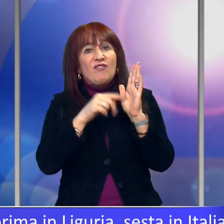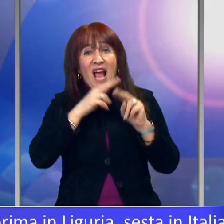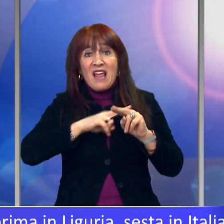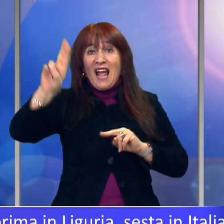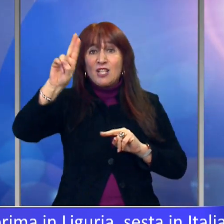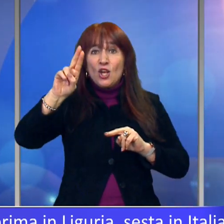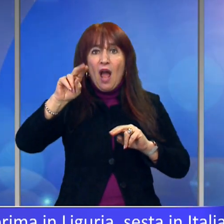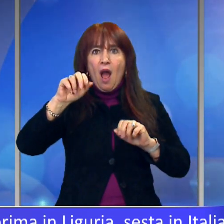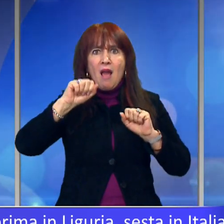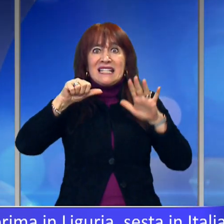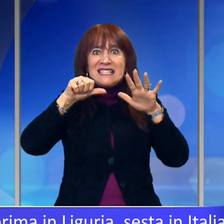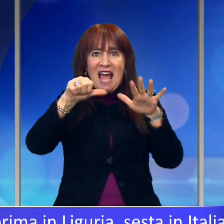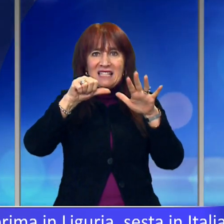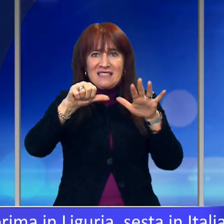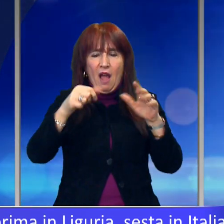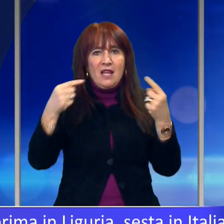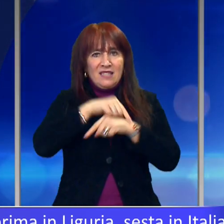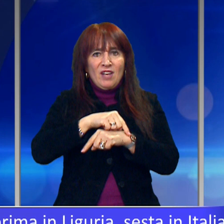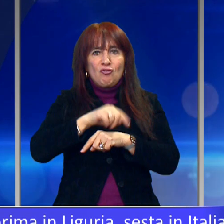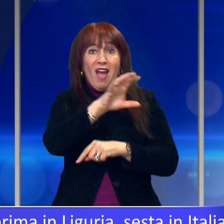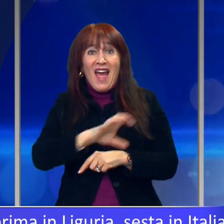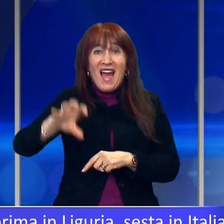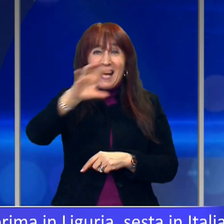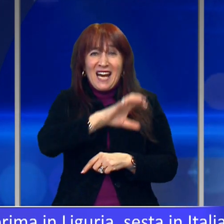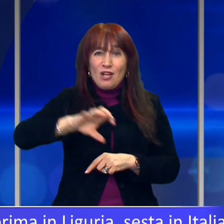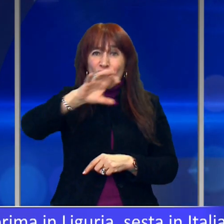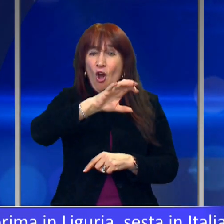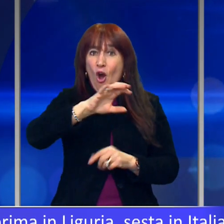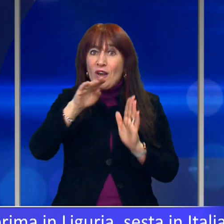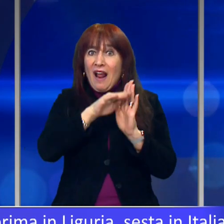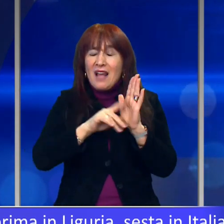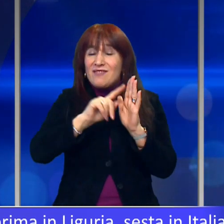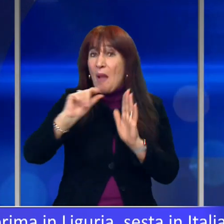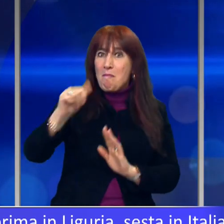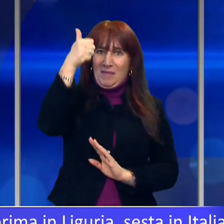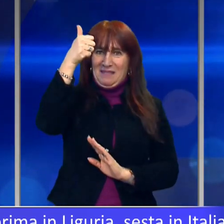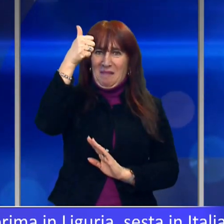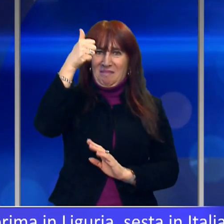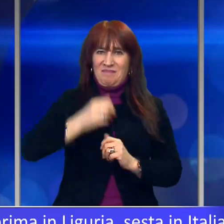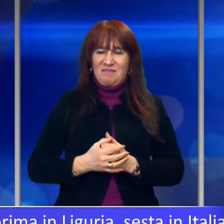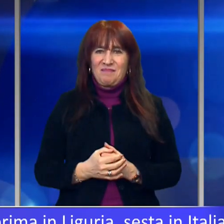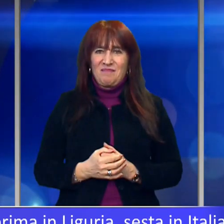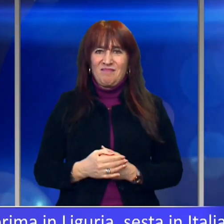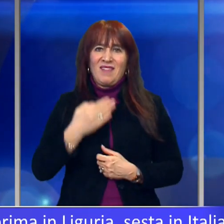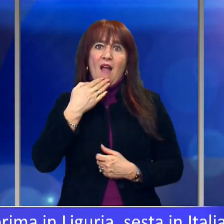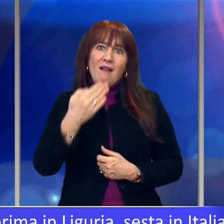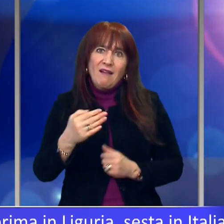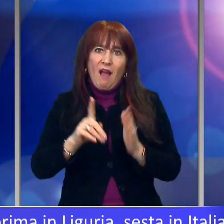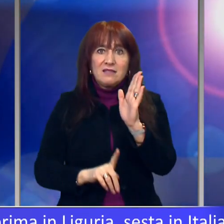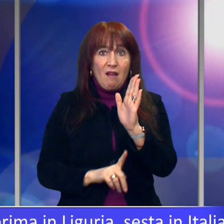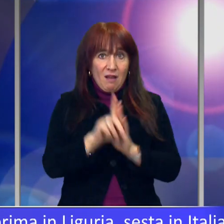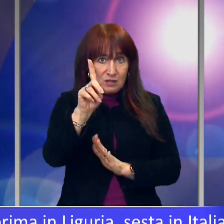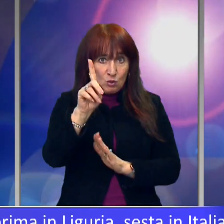nazionale e prima in classifica a livello regionale grazie al risultato